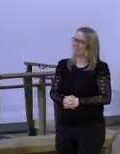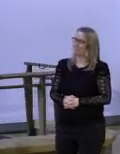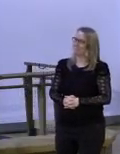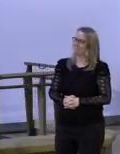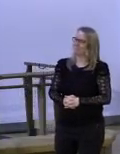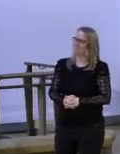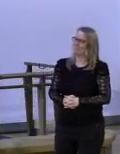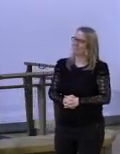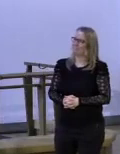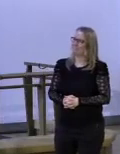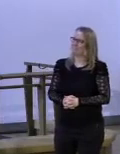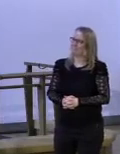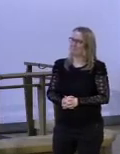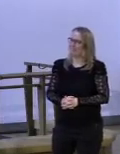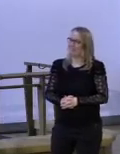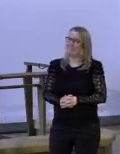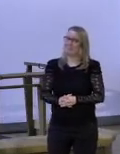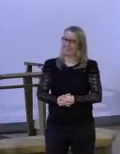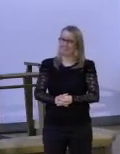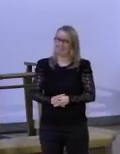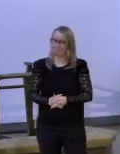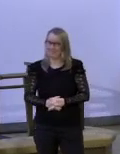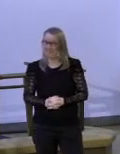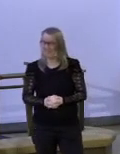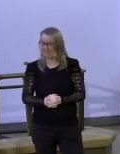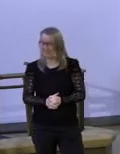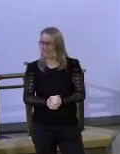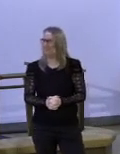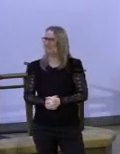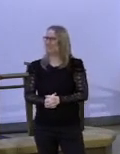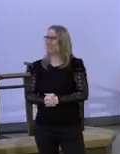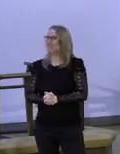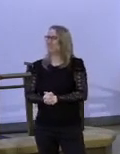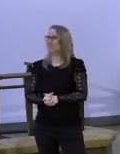Berit, har du været ude at bade her i sommer? Ja, det har jeg.